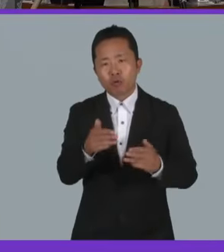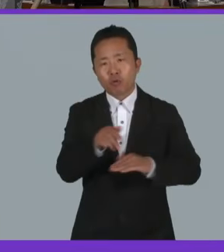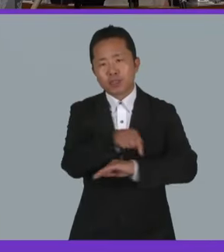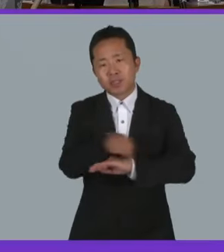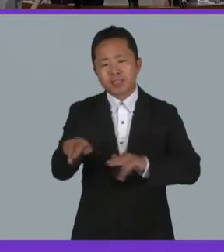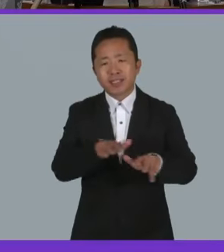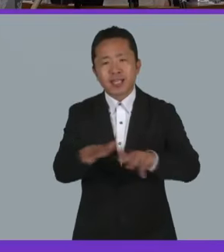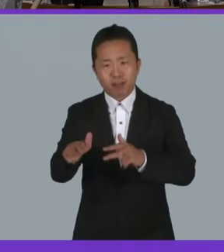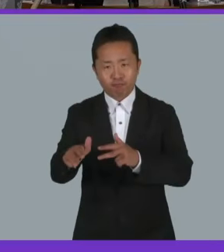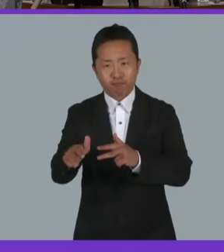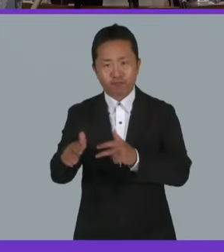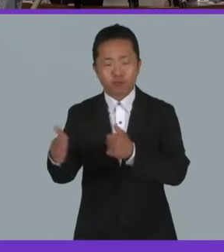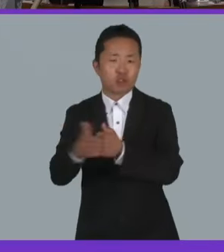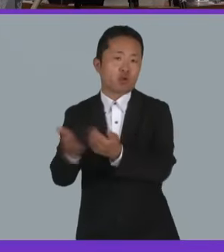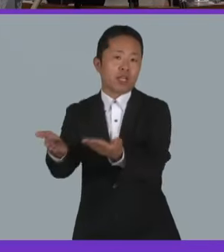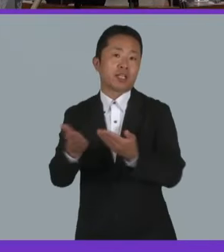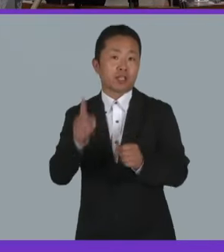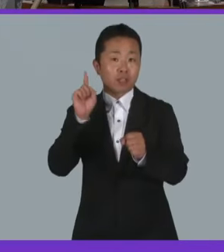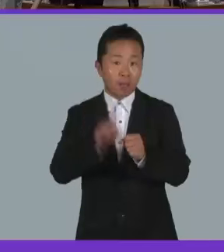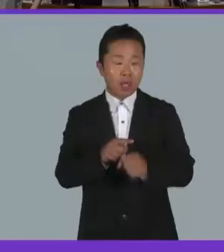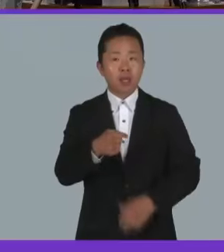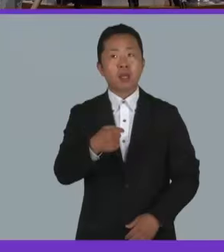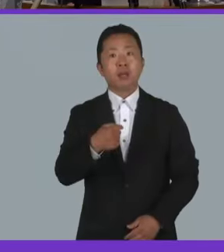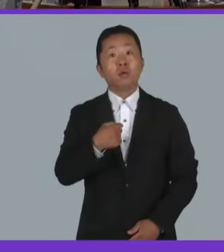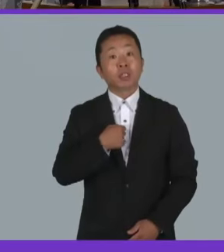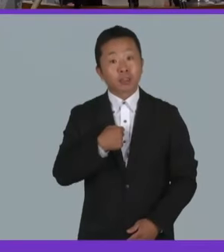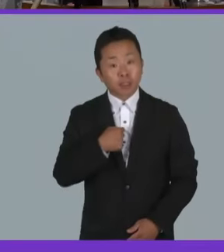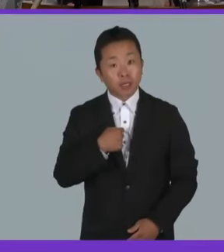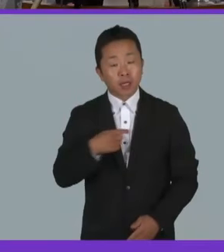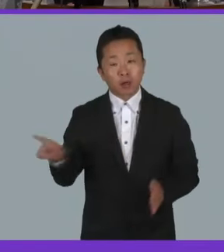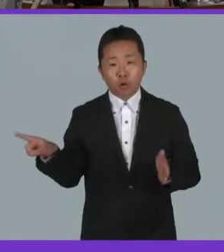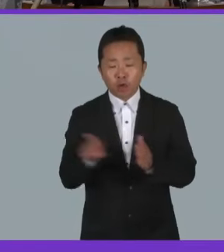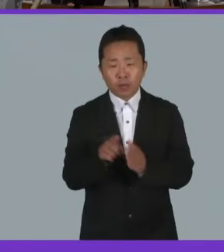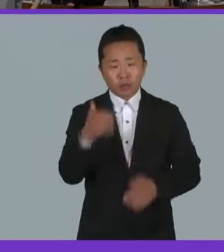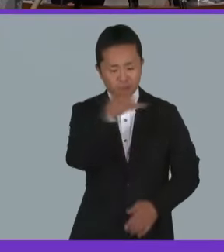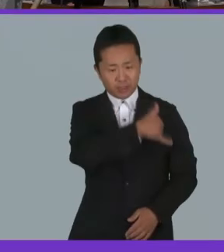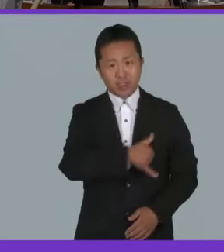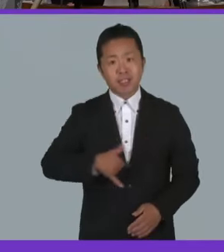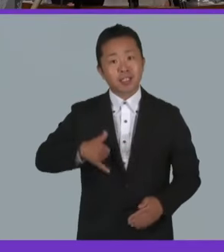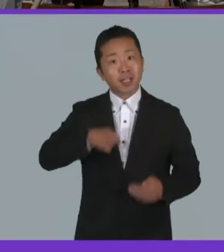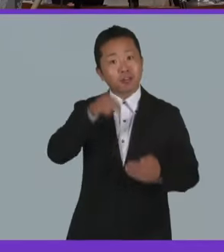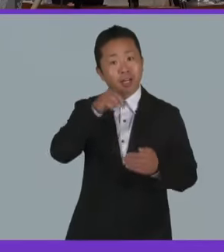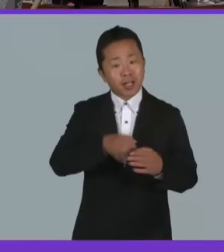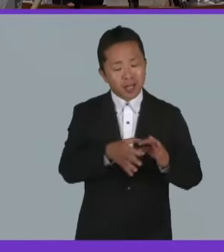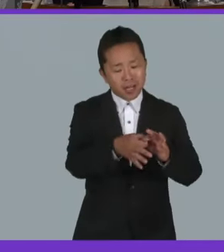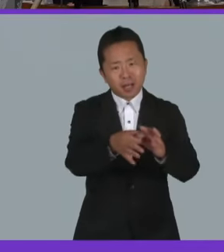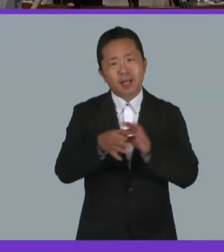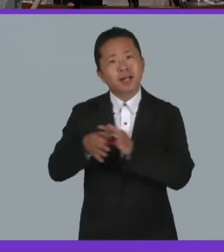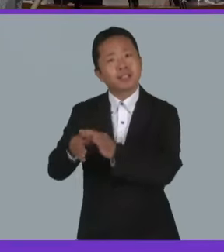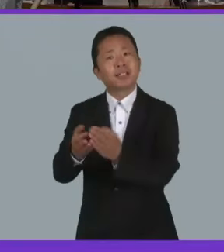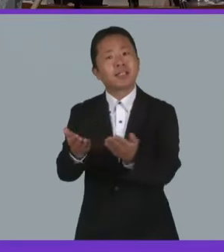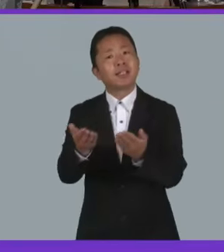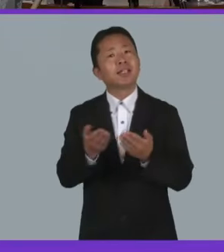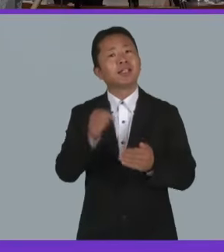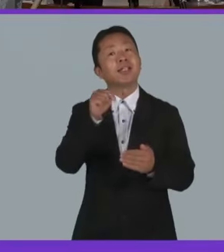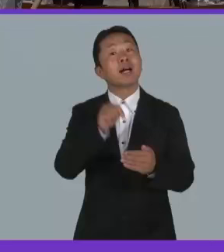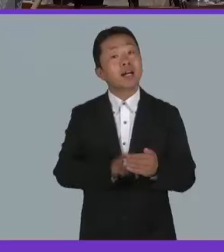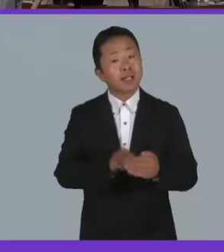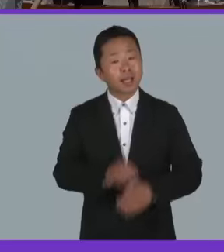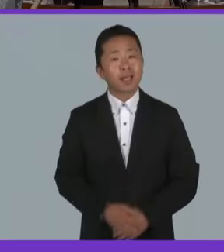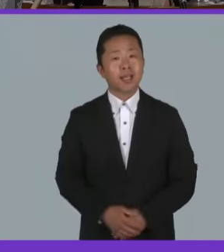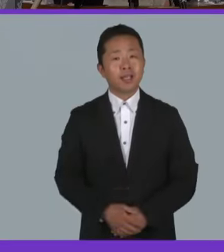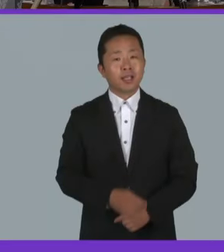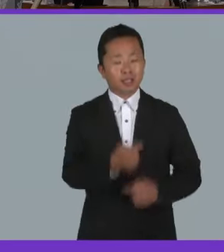言をいただくため、私がこれまでの自分の人生の中で関わらせていただいた中で各分野